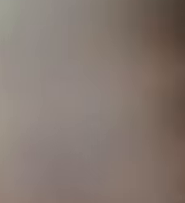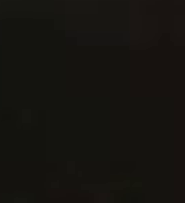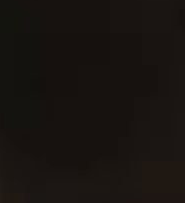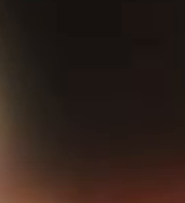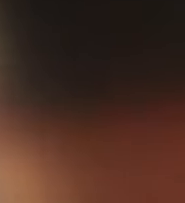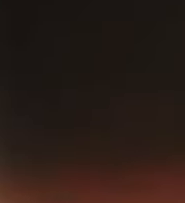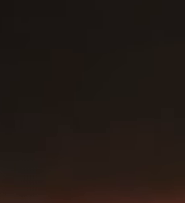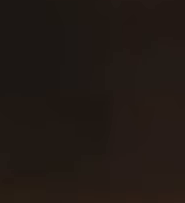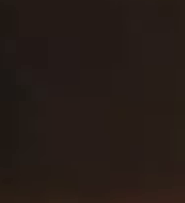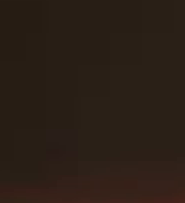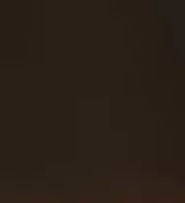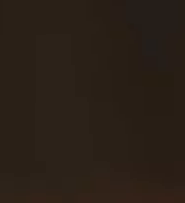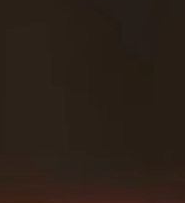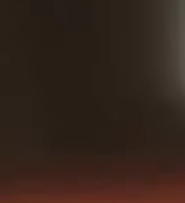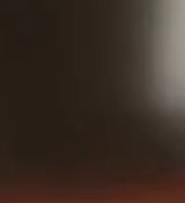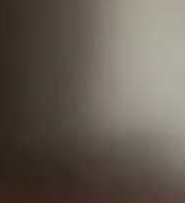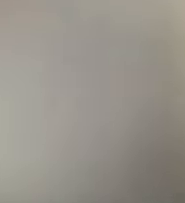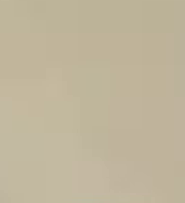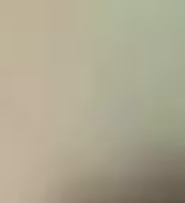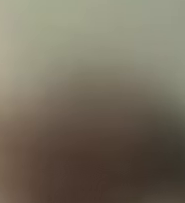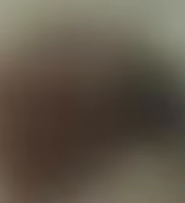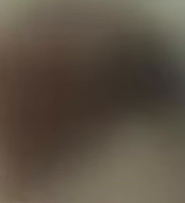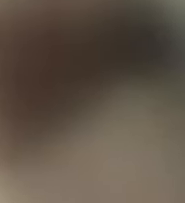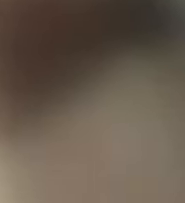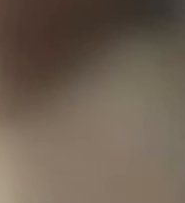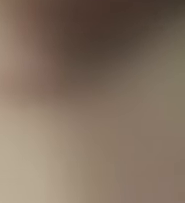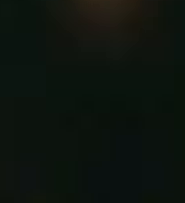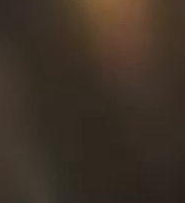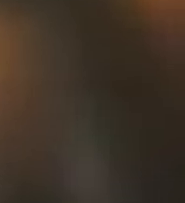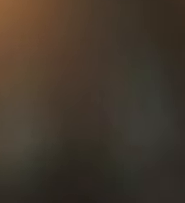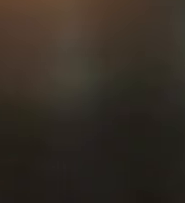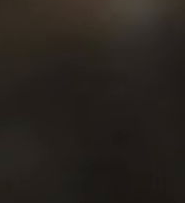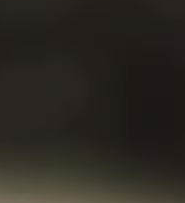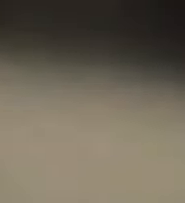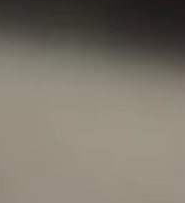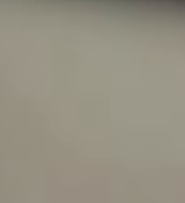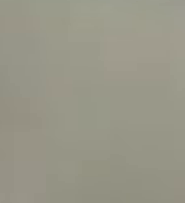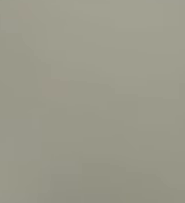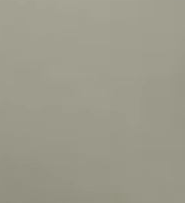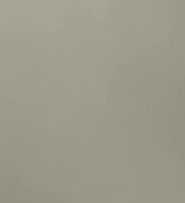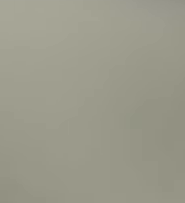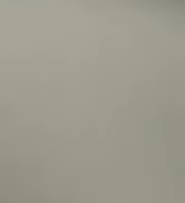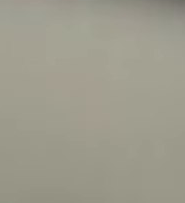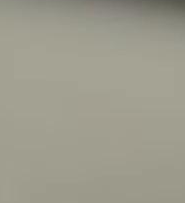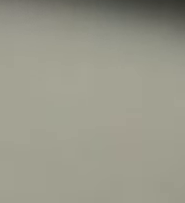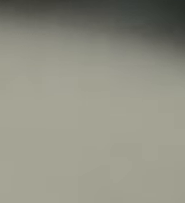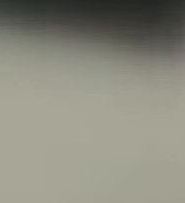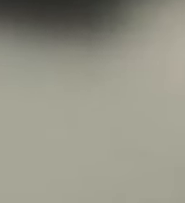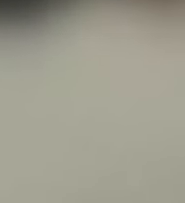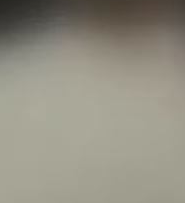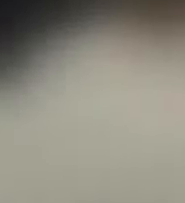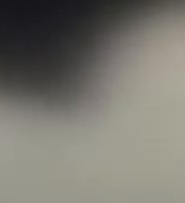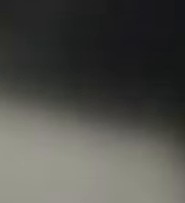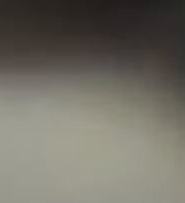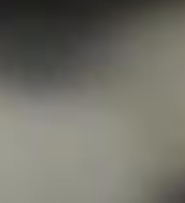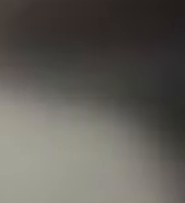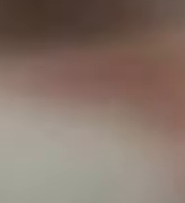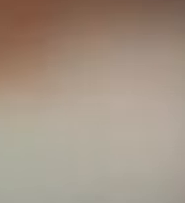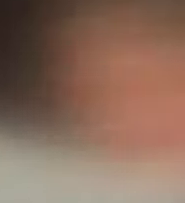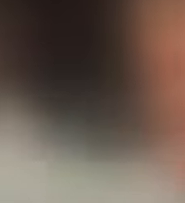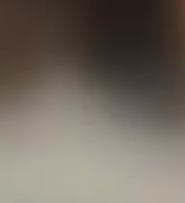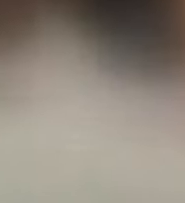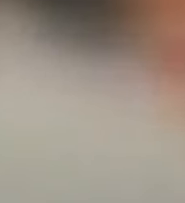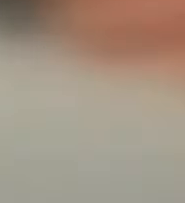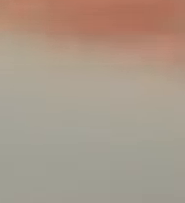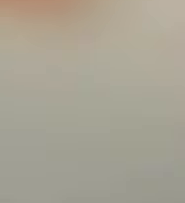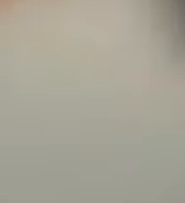ගැන එක්කෝ පොලිස්පතිතුමාට එන්න කියලා මේක ගැන ප්‍රශ්න කරනවා නැත්නම් මේක ගැන පබ්ලික් ඕවර් සිකියුරිටි මිනිස්සුත් එක්ක කතා කරනවා එහෙම වුණාරි